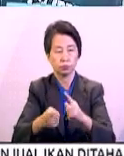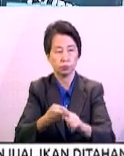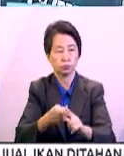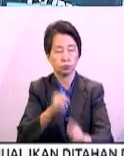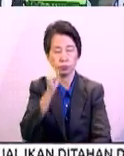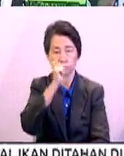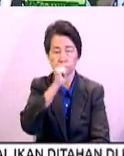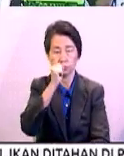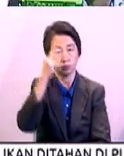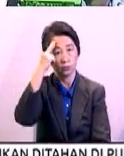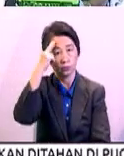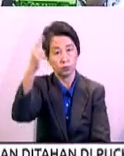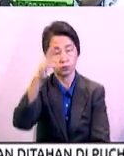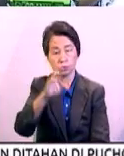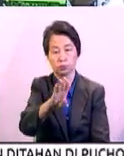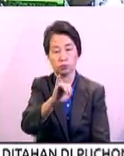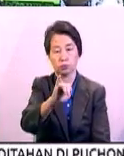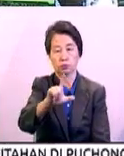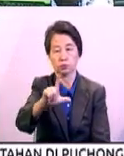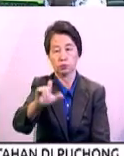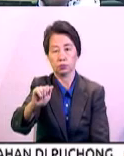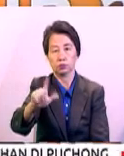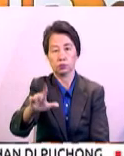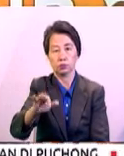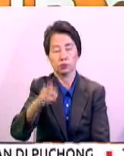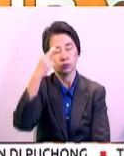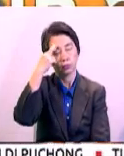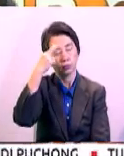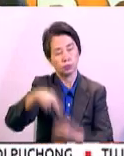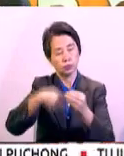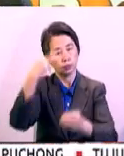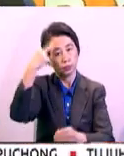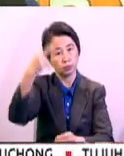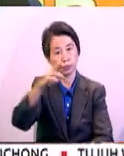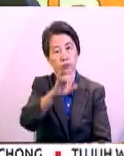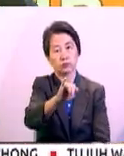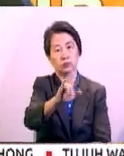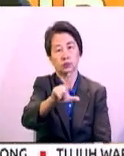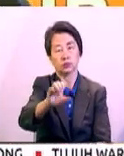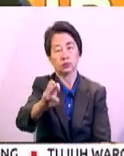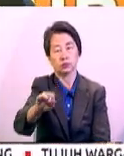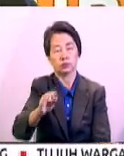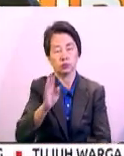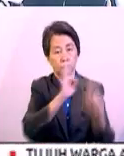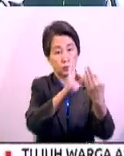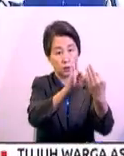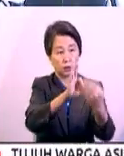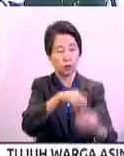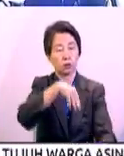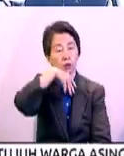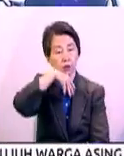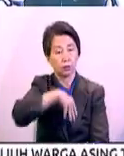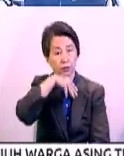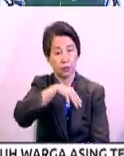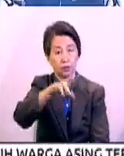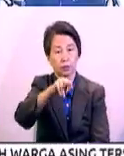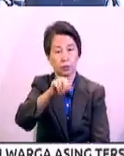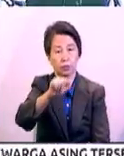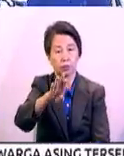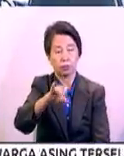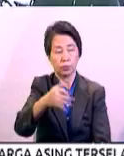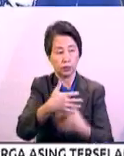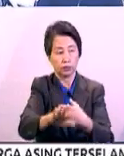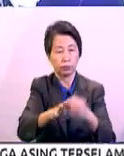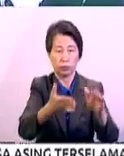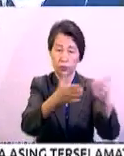Single berjudul Rindu Bilal itu berkisarkan tentang kerinduan Bilal bin Rabah terhadap baginda Rasulullah sallallahu alaihi wasallam